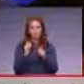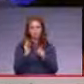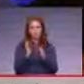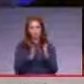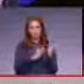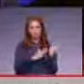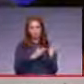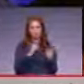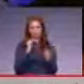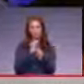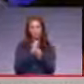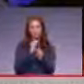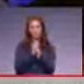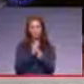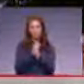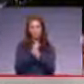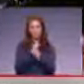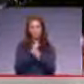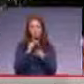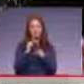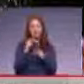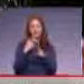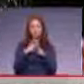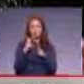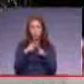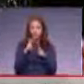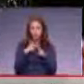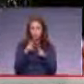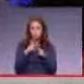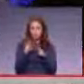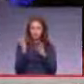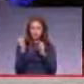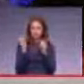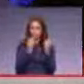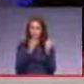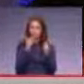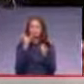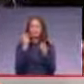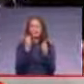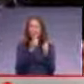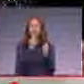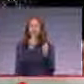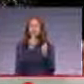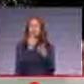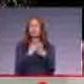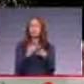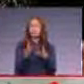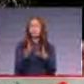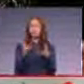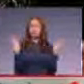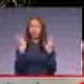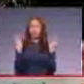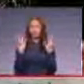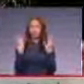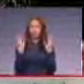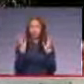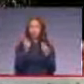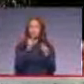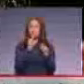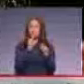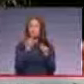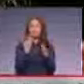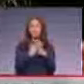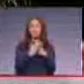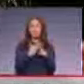التلفزيون عملت العم نور، كان مسلسل جميل. عملت يعني. لكن فيلم التلفزيون انا عملت البوابة الثانية.